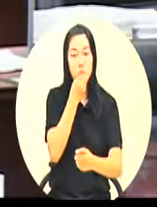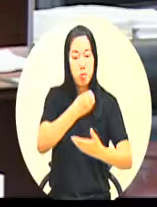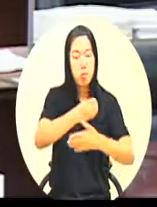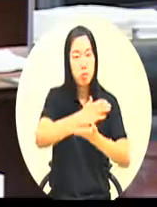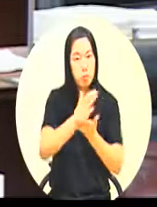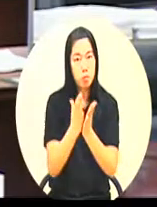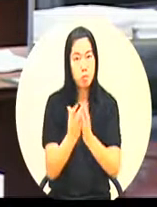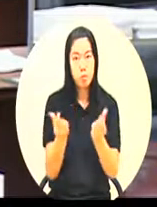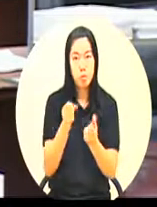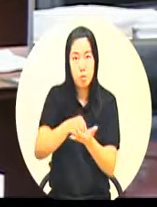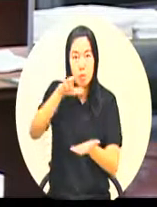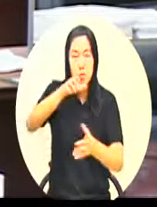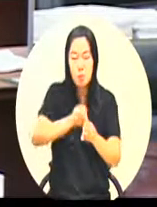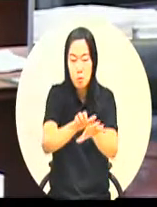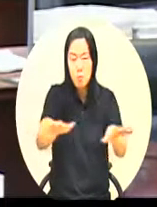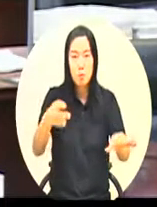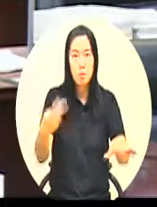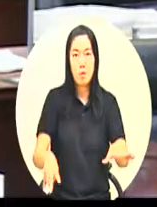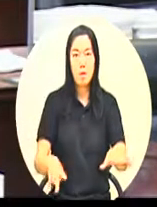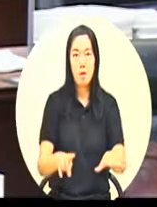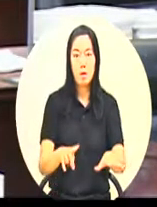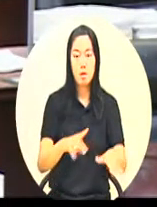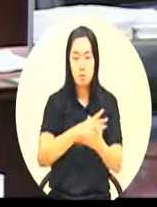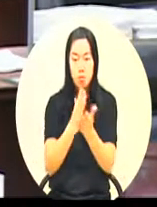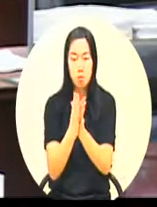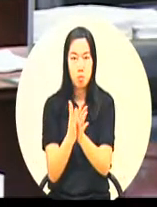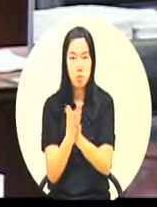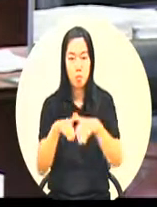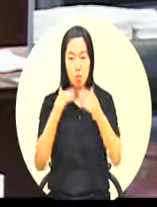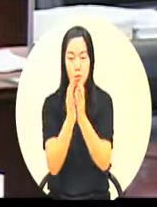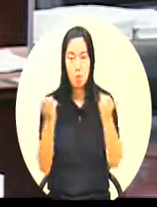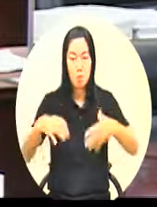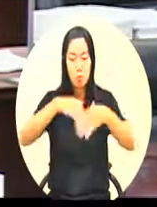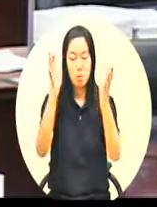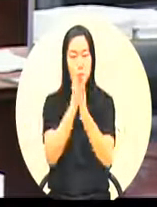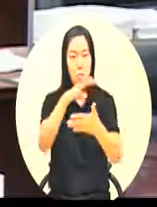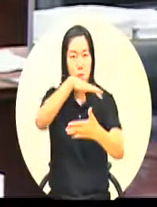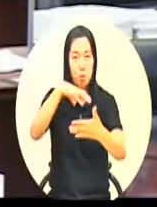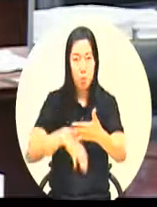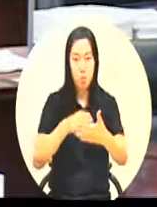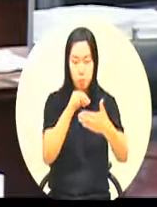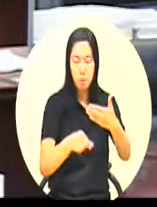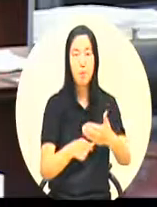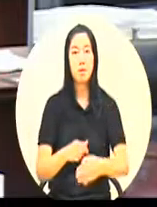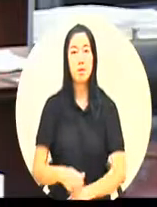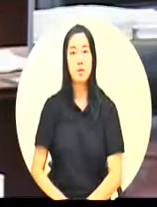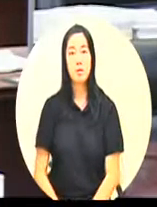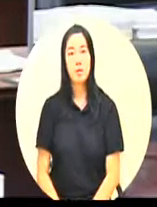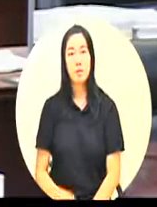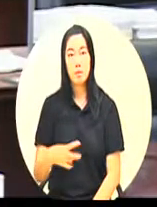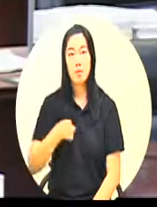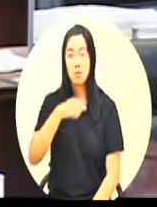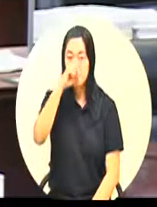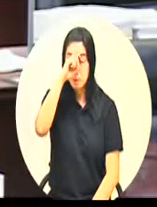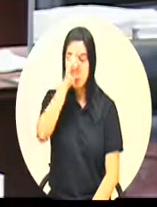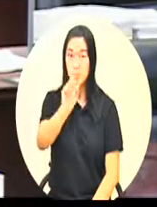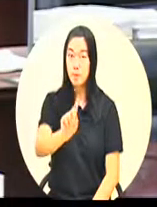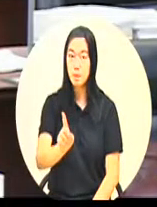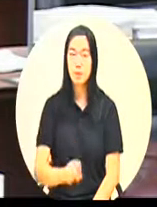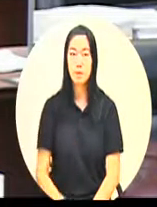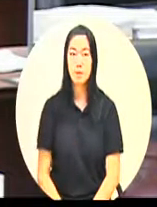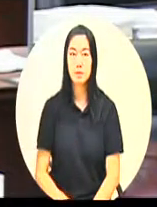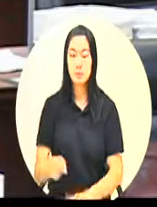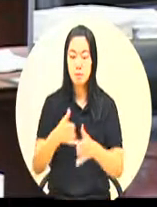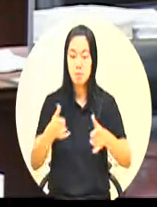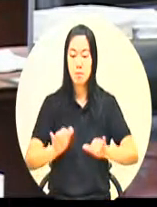是核灾，还有其他相关的问题的，也纳入了相关的规范。所以在这边，其实我们期待是说，我们民